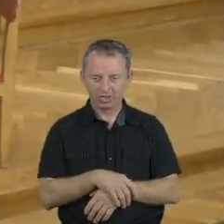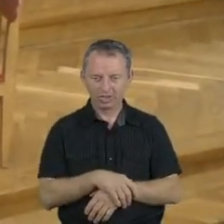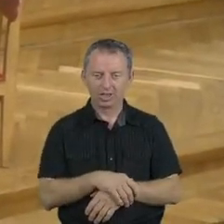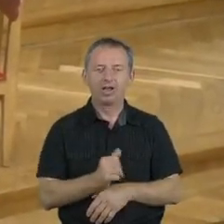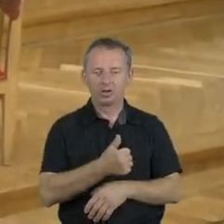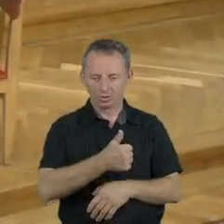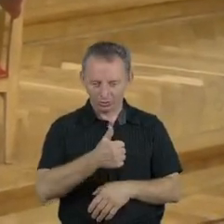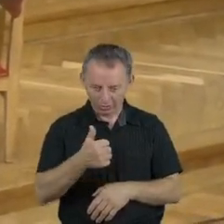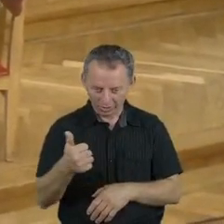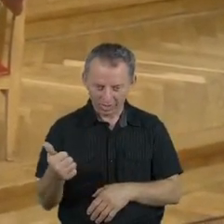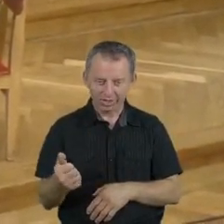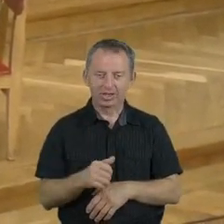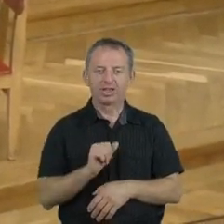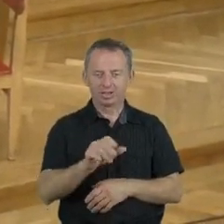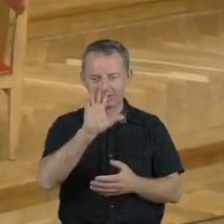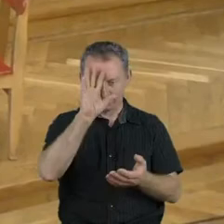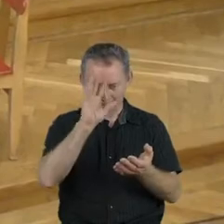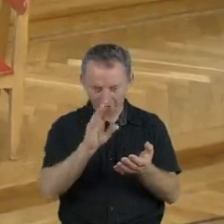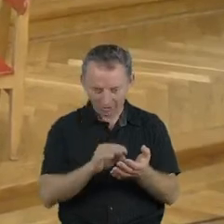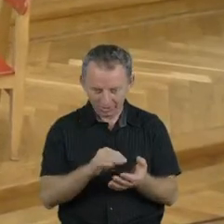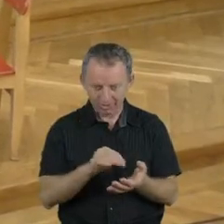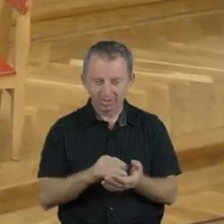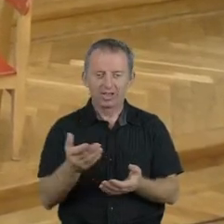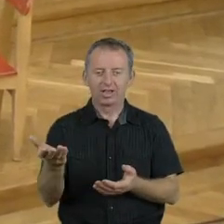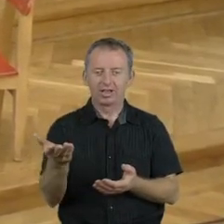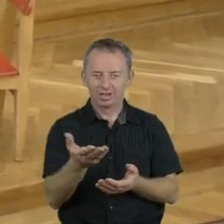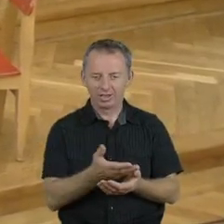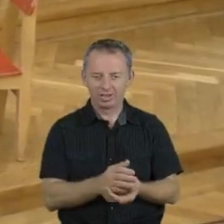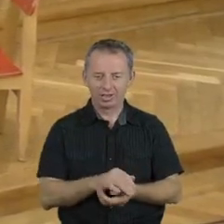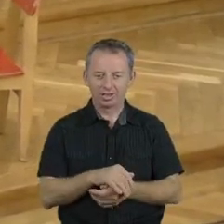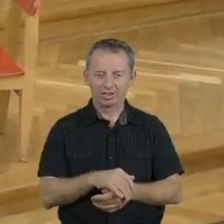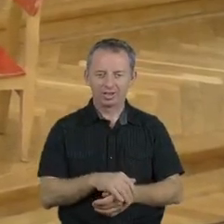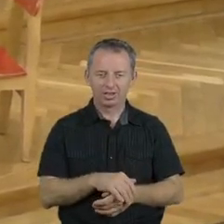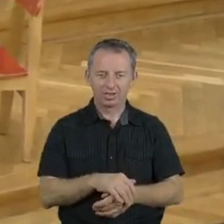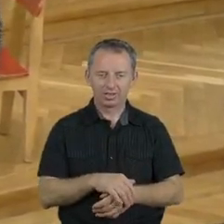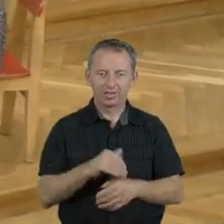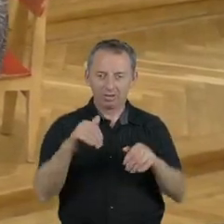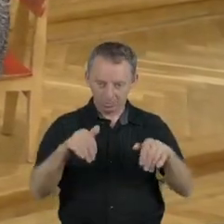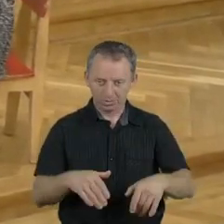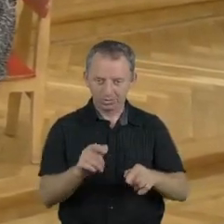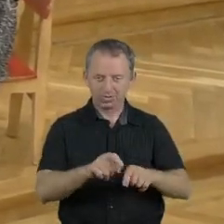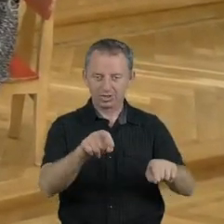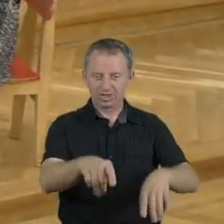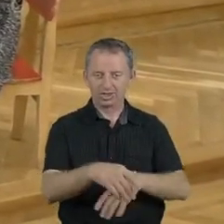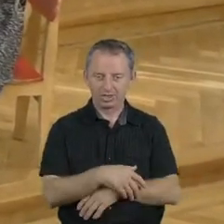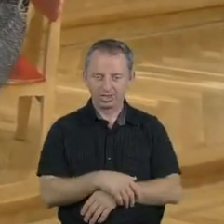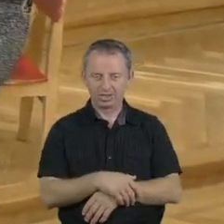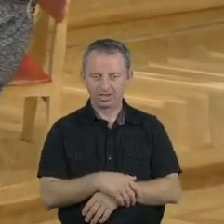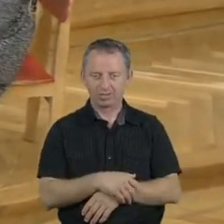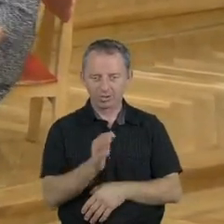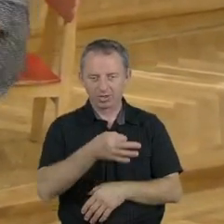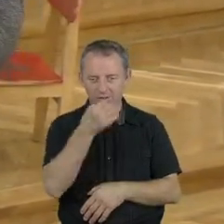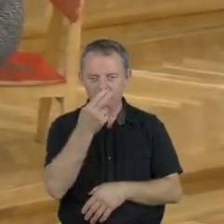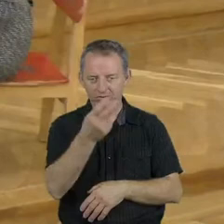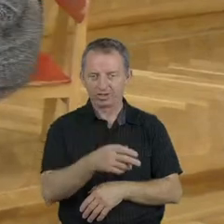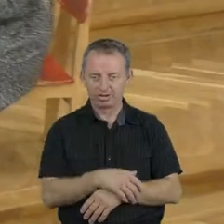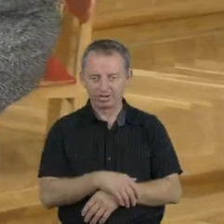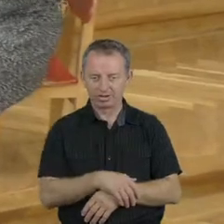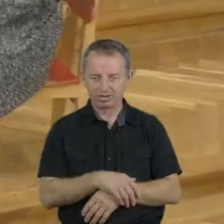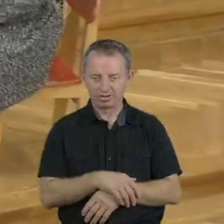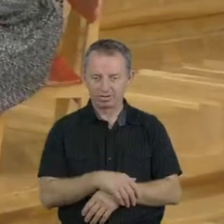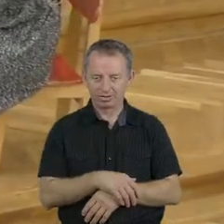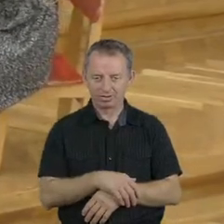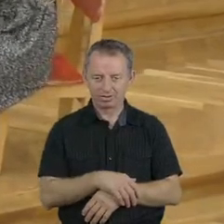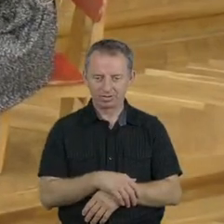Świetnie, to już jesteś doświadczony. Zapraszam, czy możesz usiąść tutaj dzisiaj na dole? Będziesz lepiej widział. Dobrze,